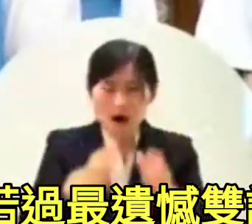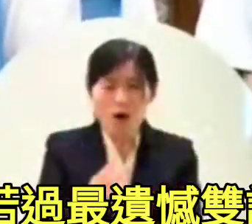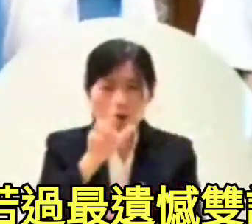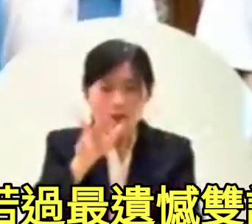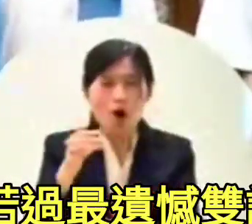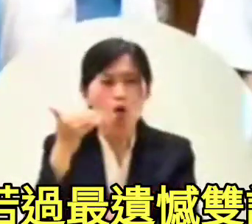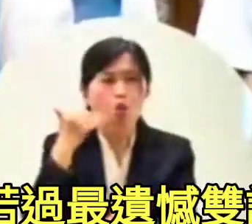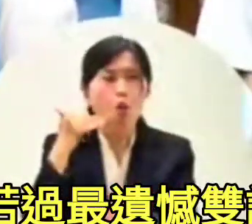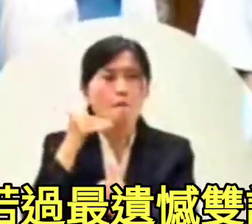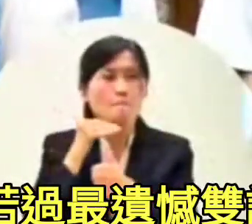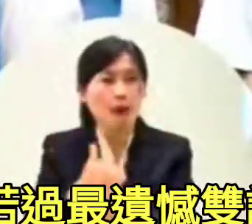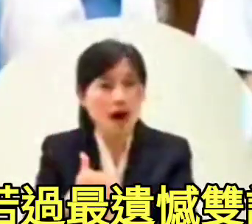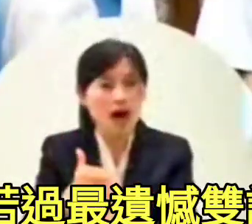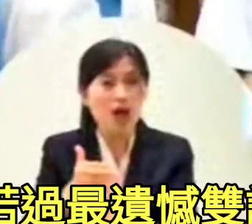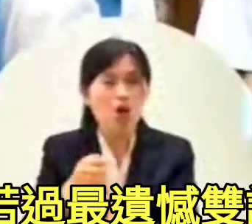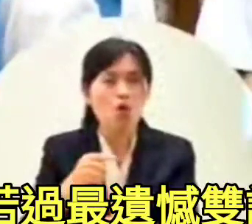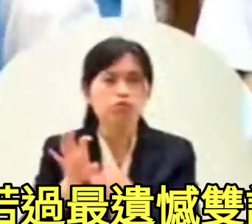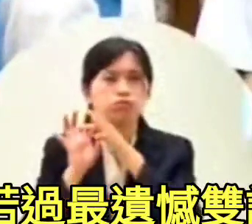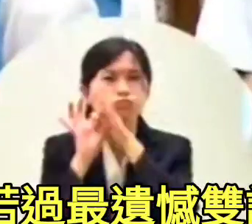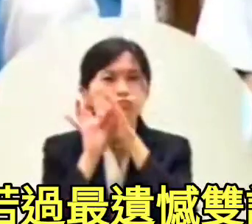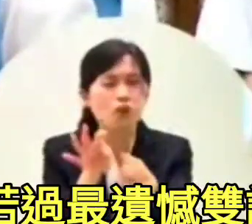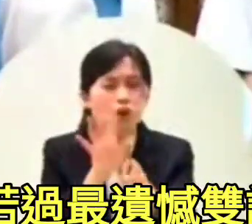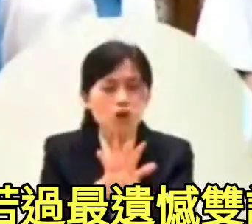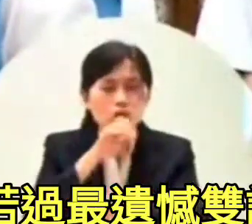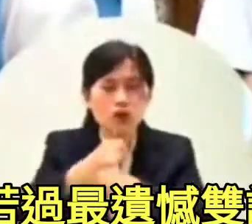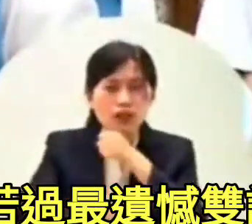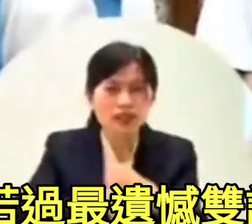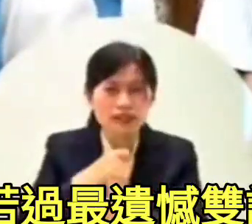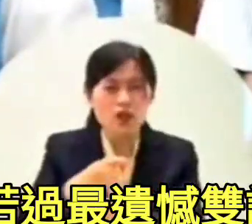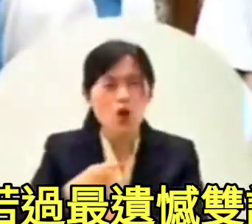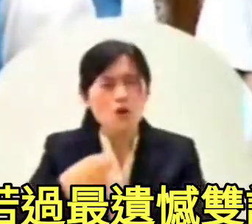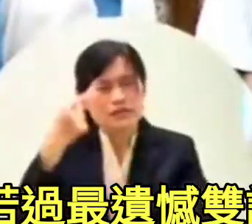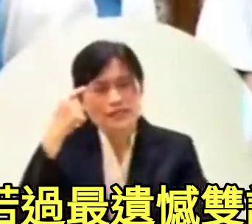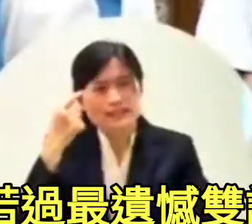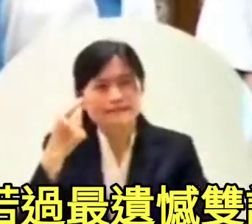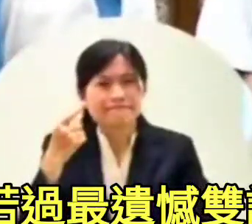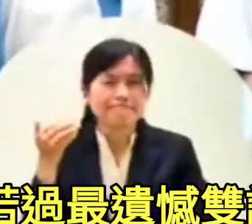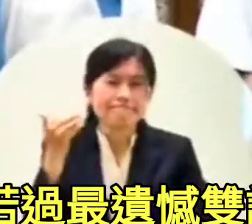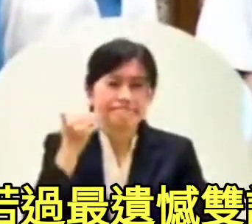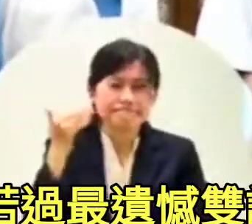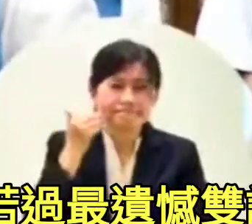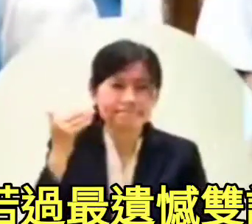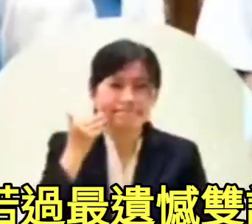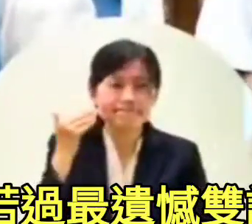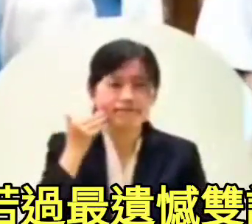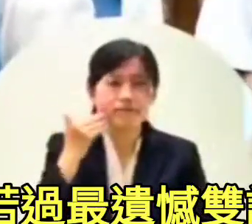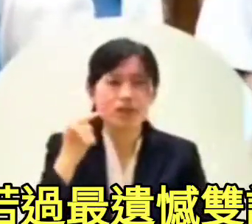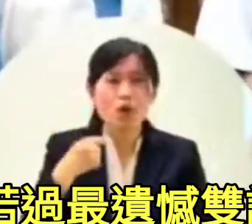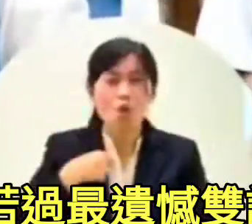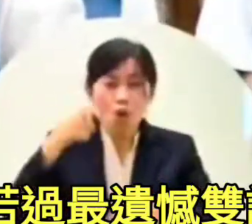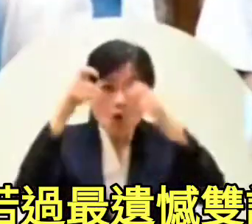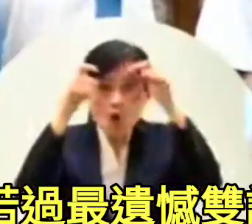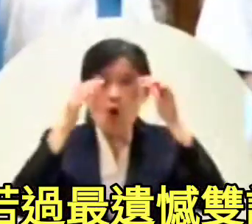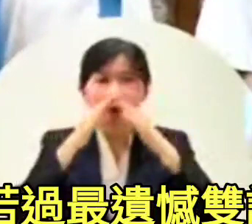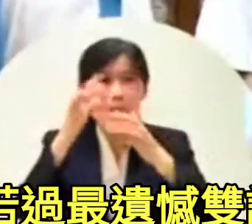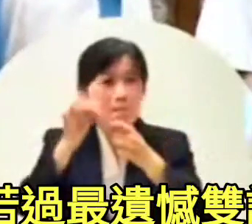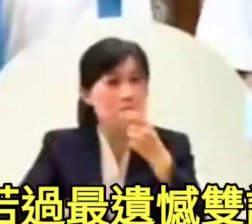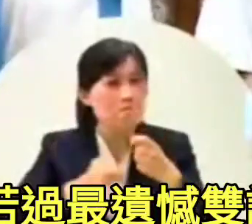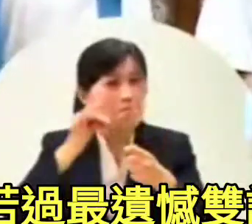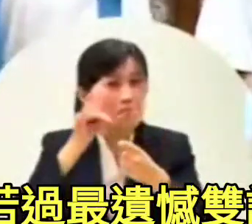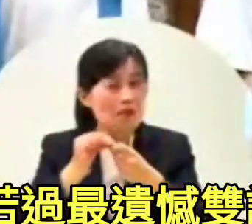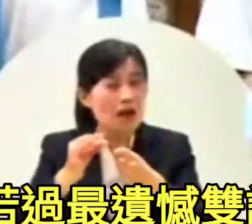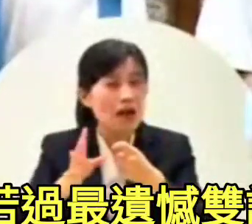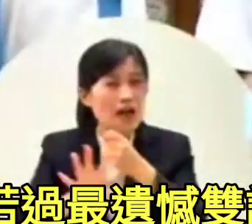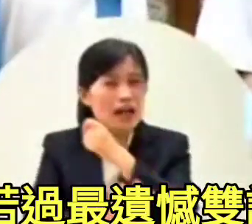免，我们没办法继续推动，我个人呢会觉得非常的遗憾，是整个高雄市百年的基业奠下来的国际